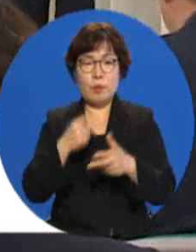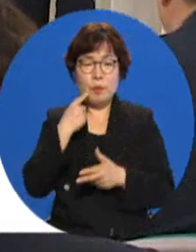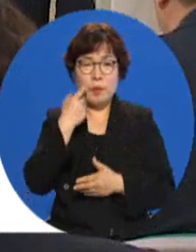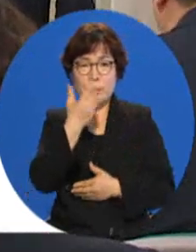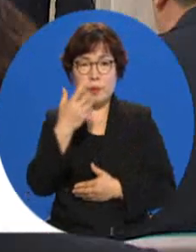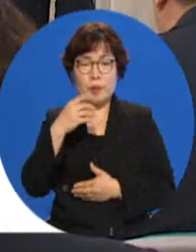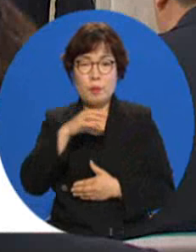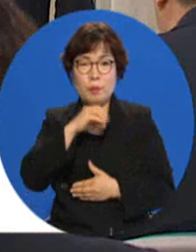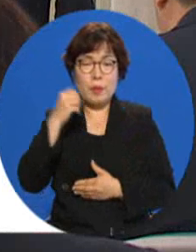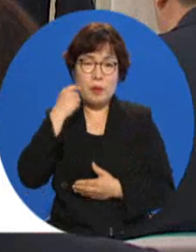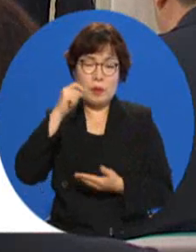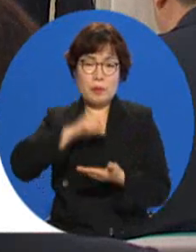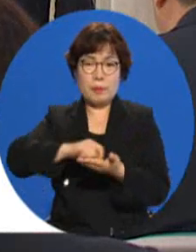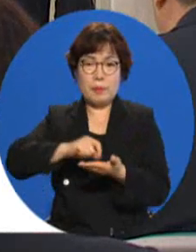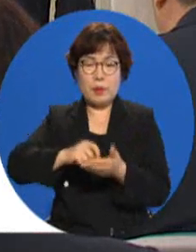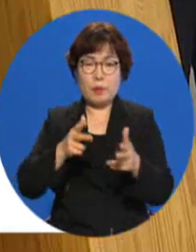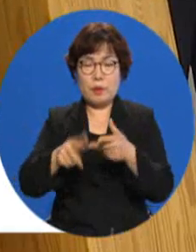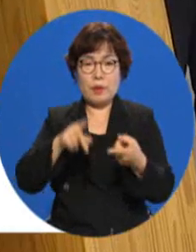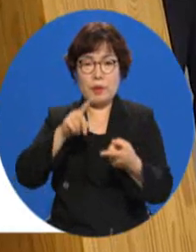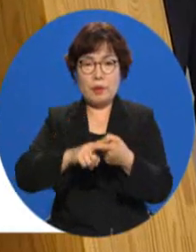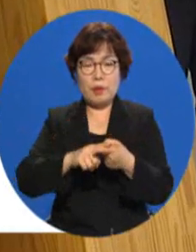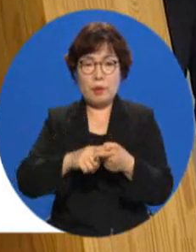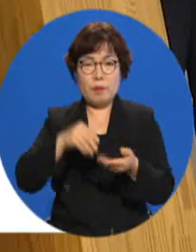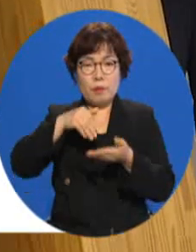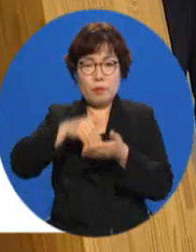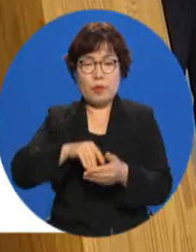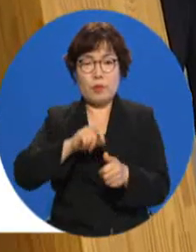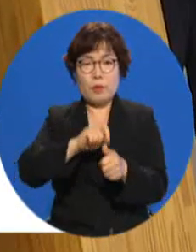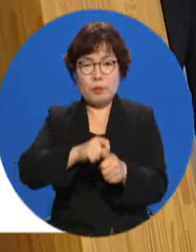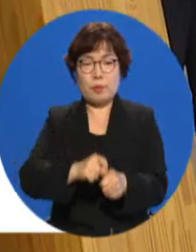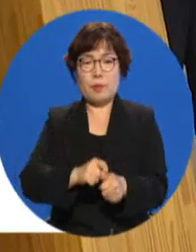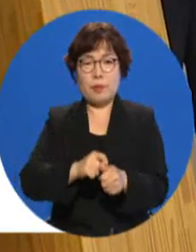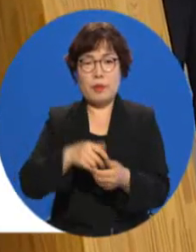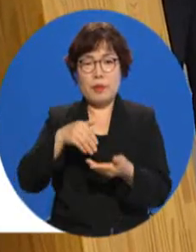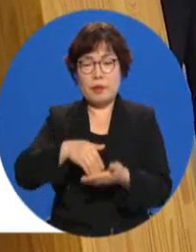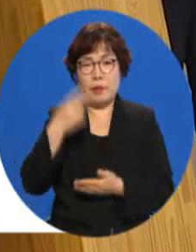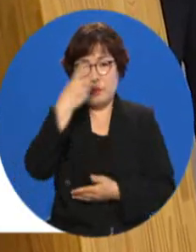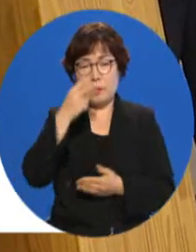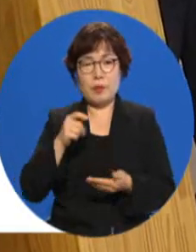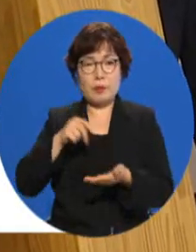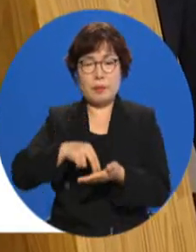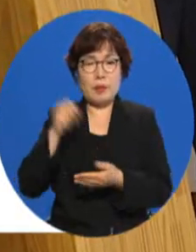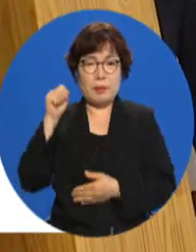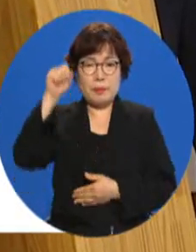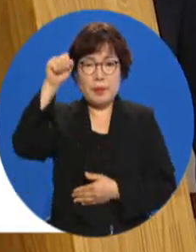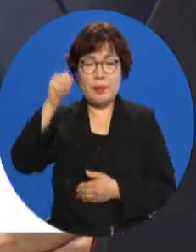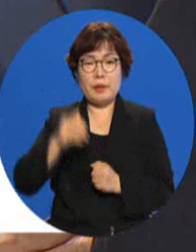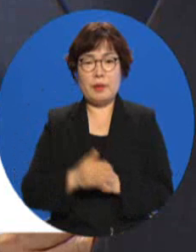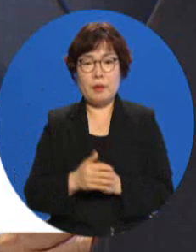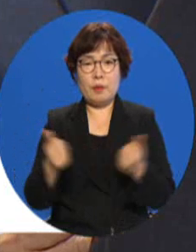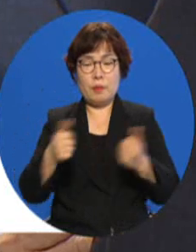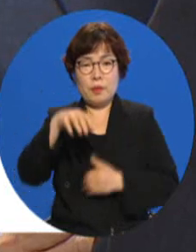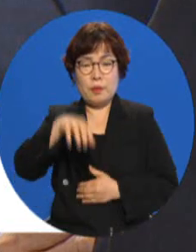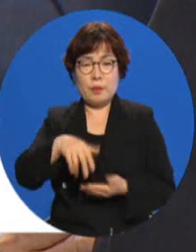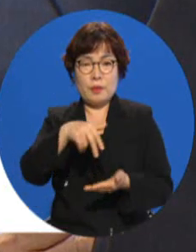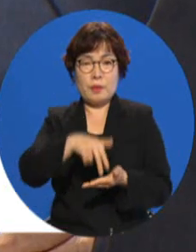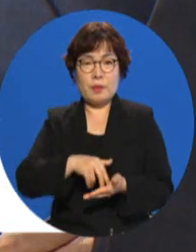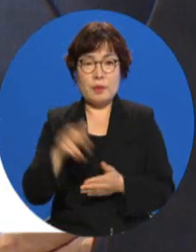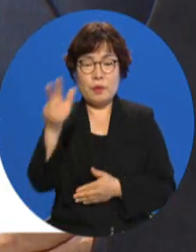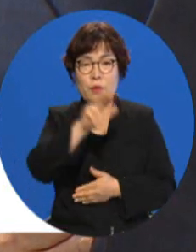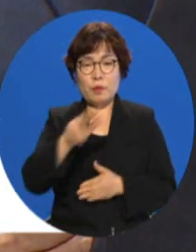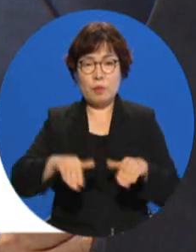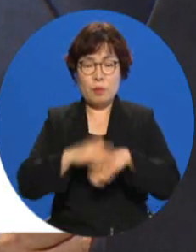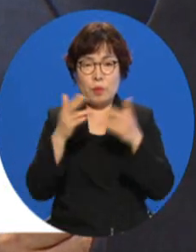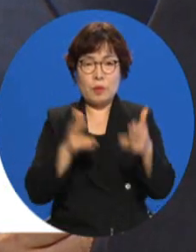오염물질 배출량 조작 사업장에 대한 엄정한 수사와 강력한 처벌을 촉구했습니다. 전라남도 의회는 또 전국